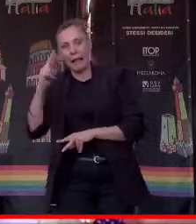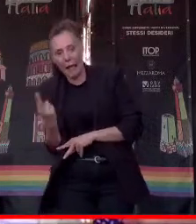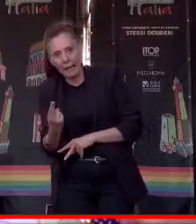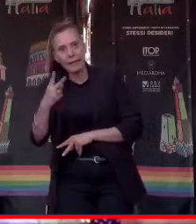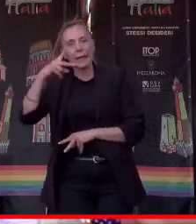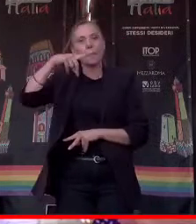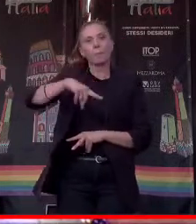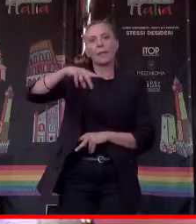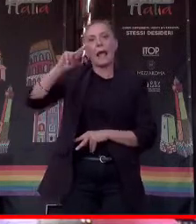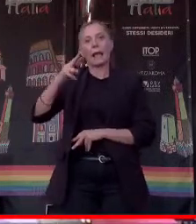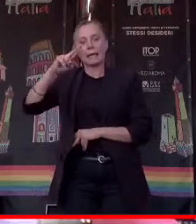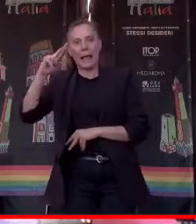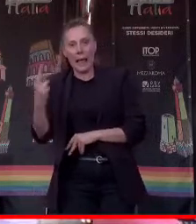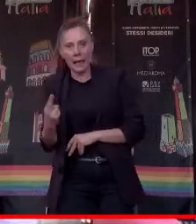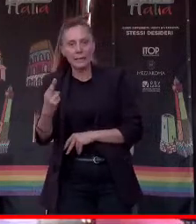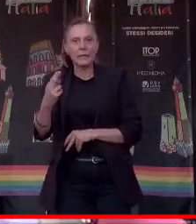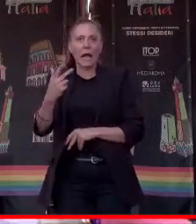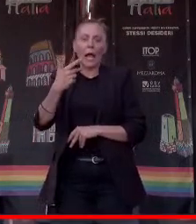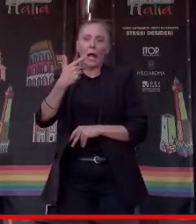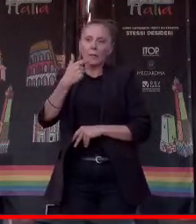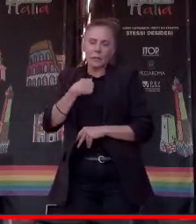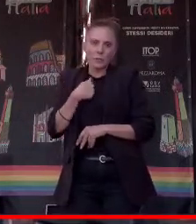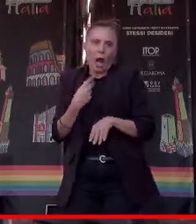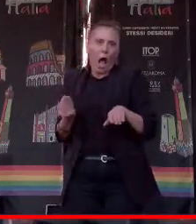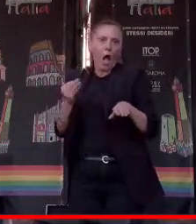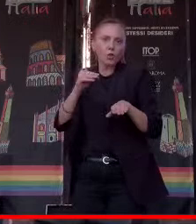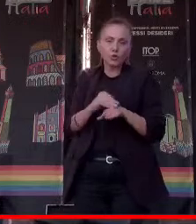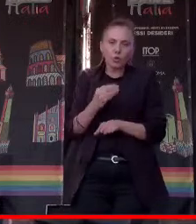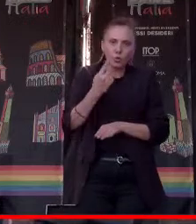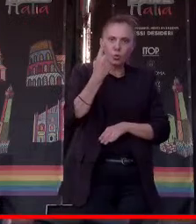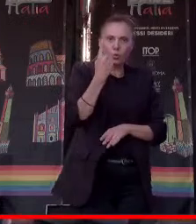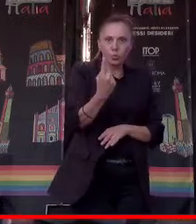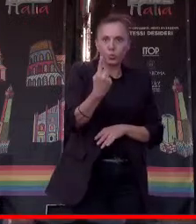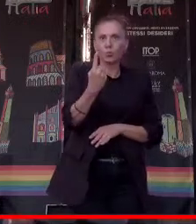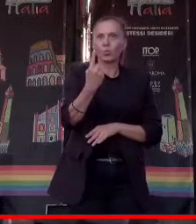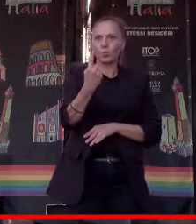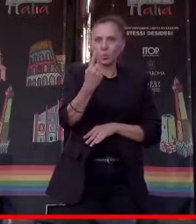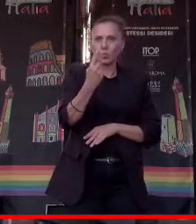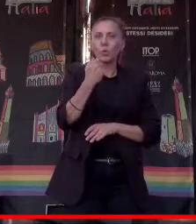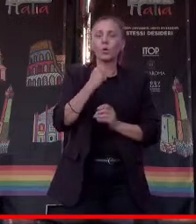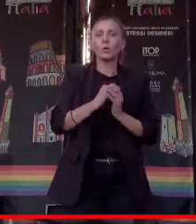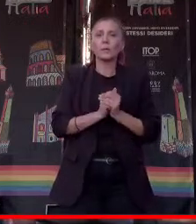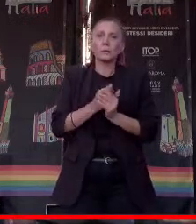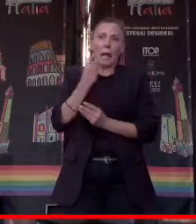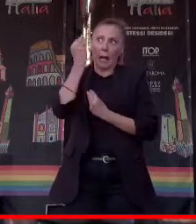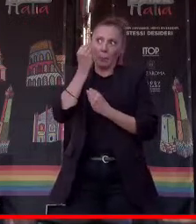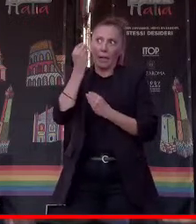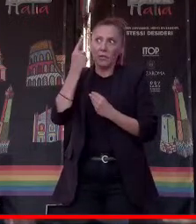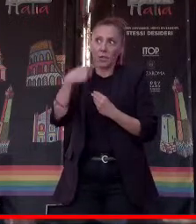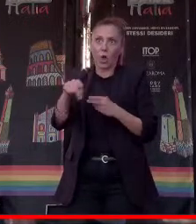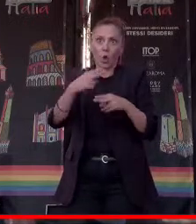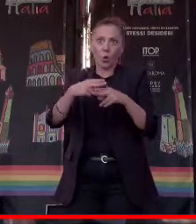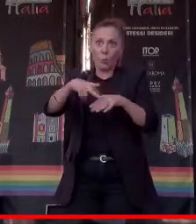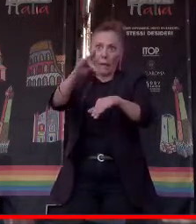il PNRR e altro. Io ne dico una che sarà sicuramente cogente e che toccherà la nostra città.